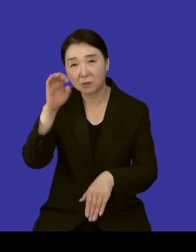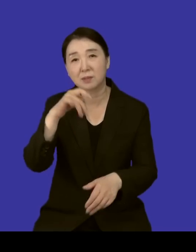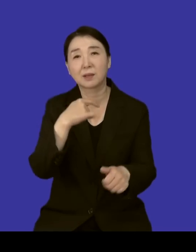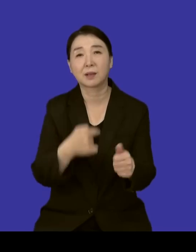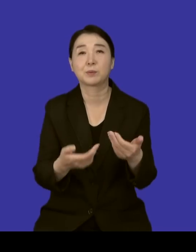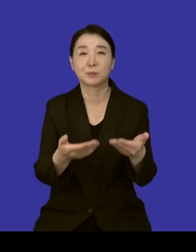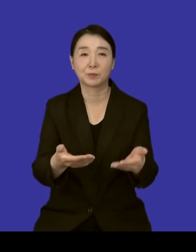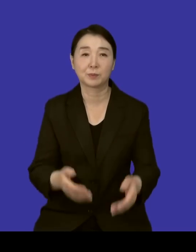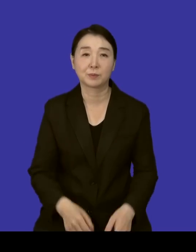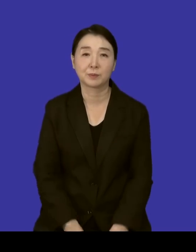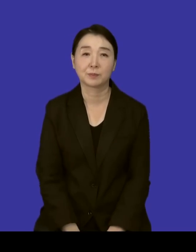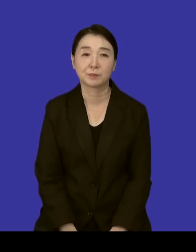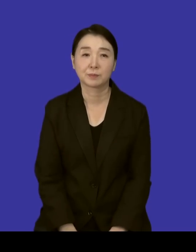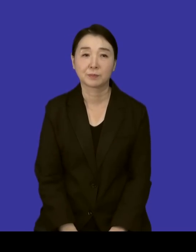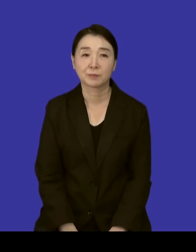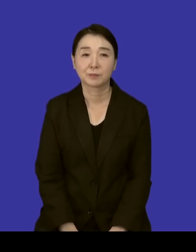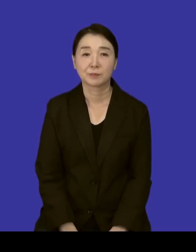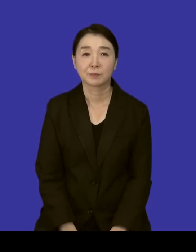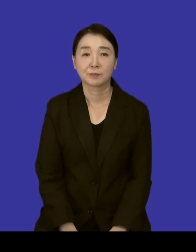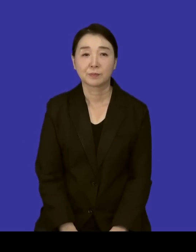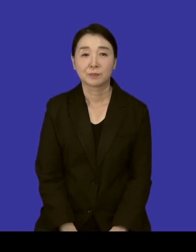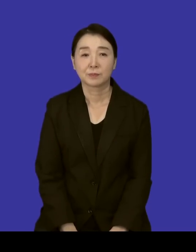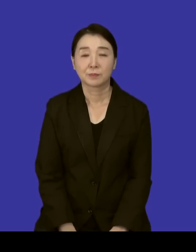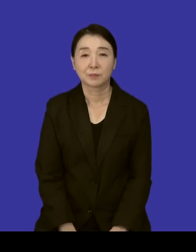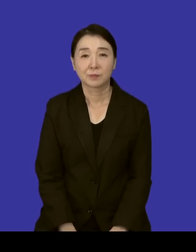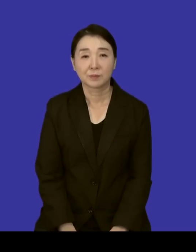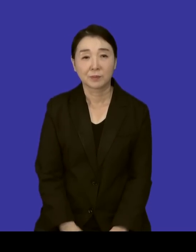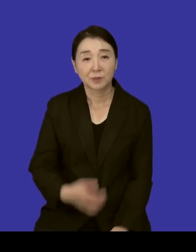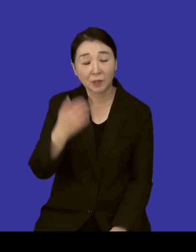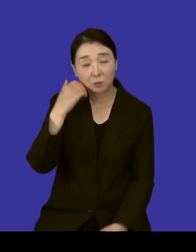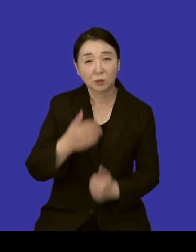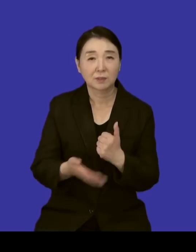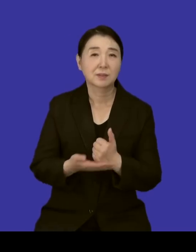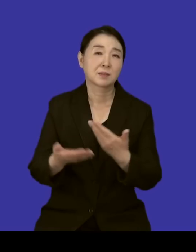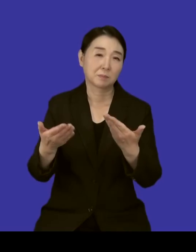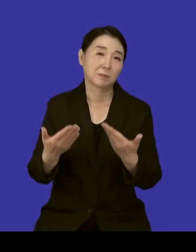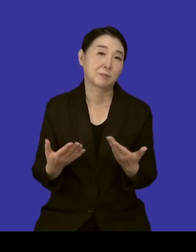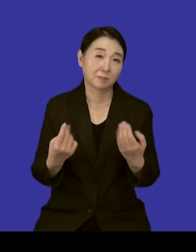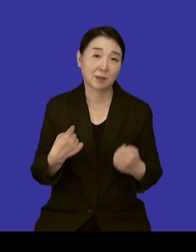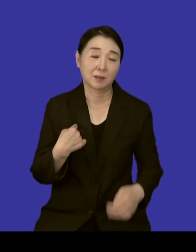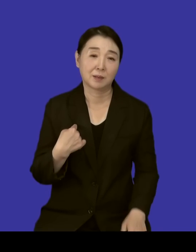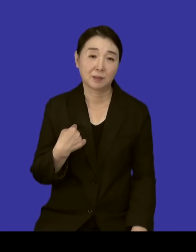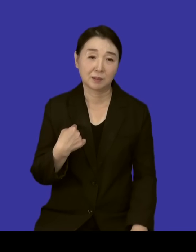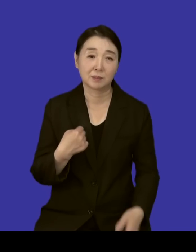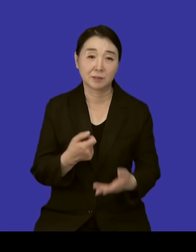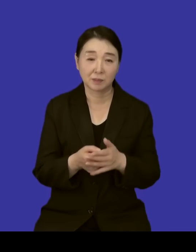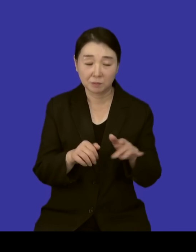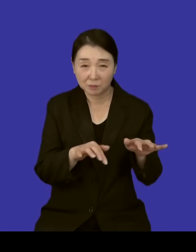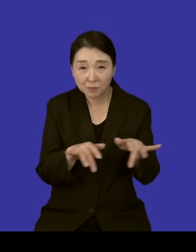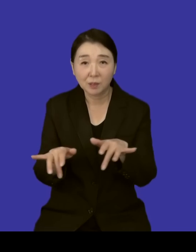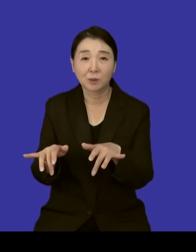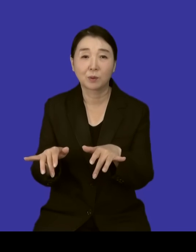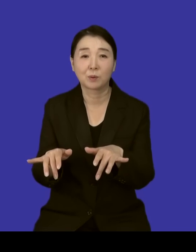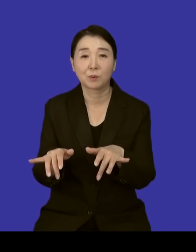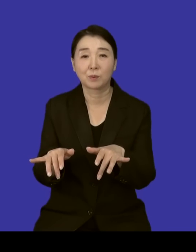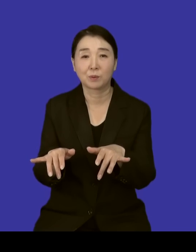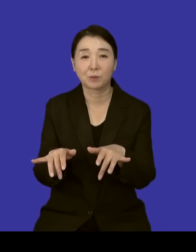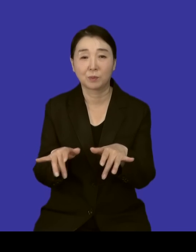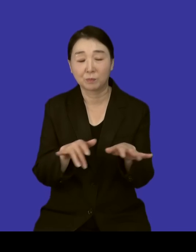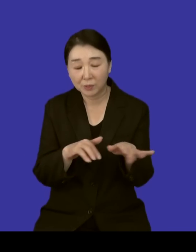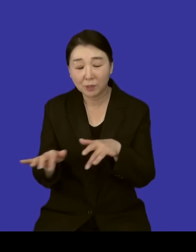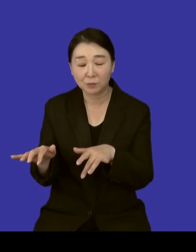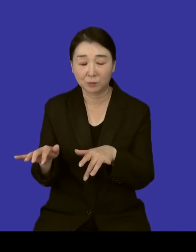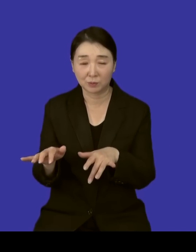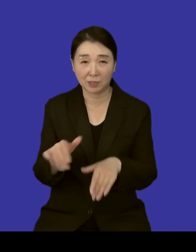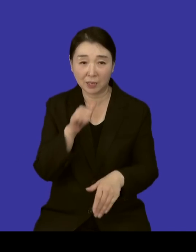줬겠어요. 네. 그러니까 저는 누구한테나 칭찬받는 거. 네. 그러니까 피아노도 이렇게 다 이